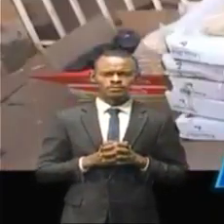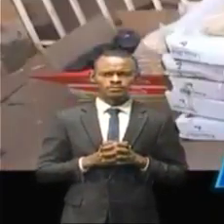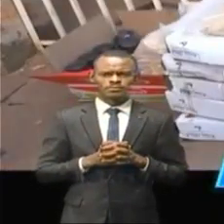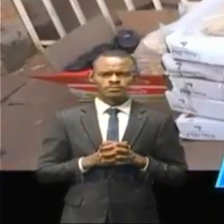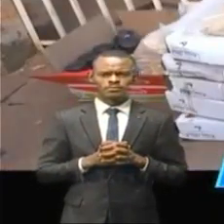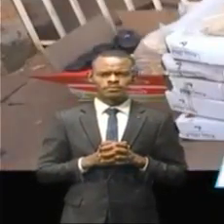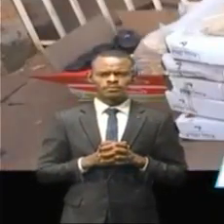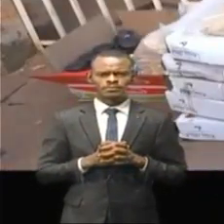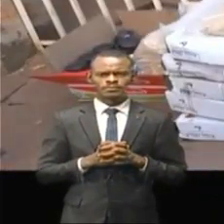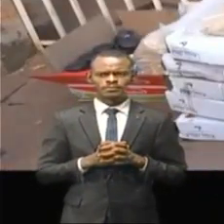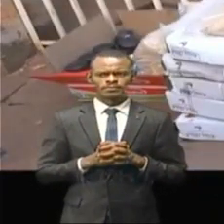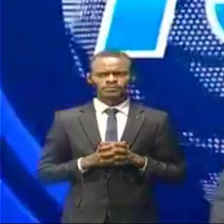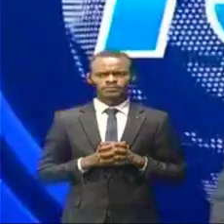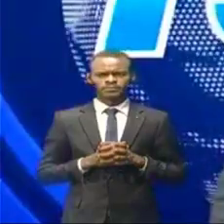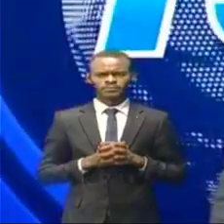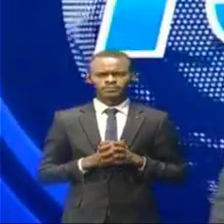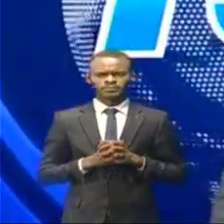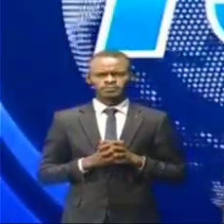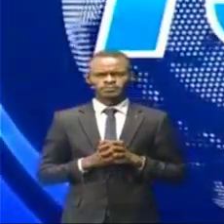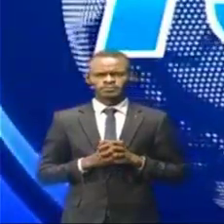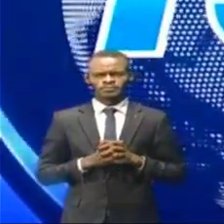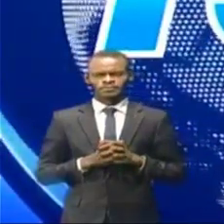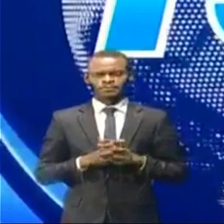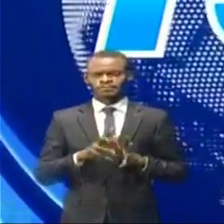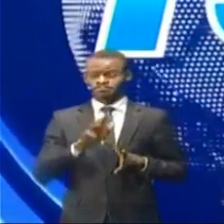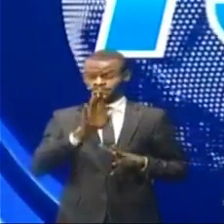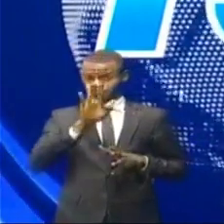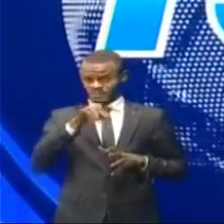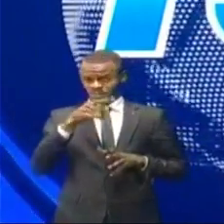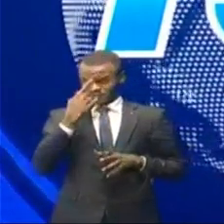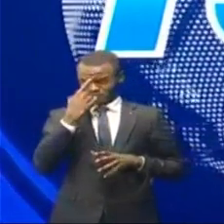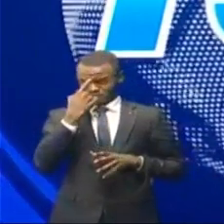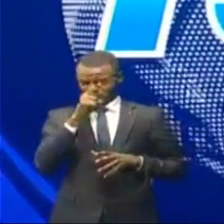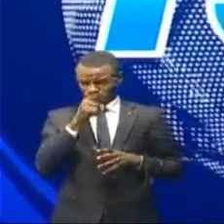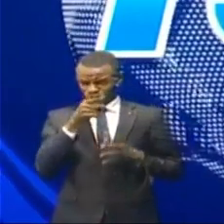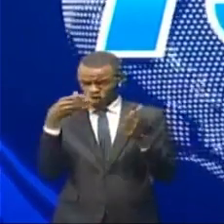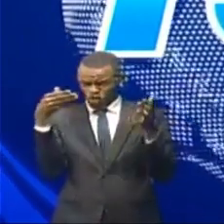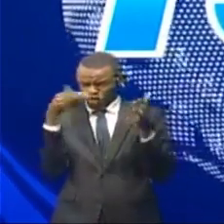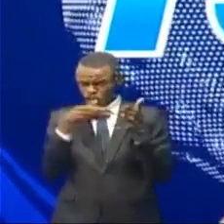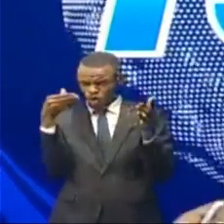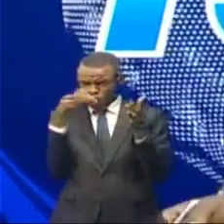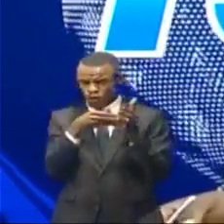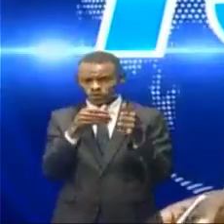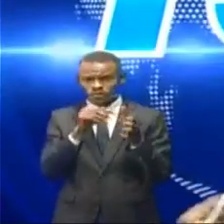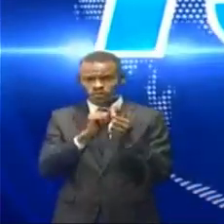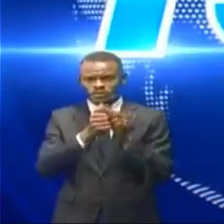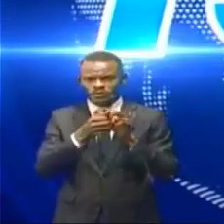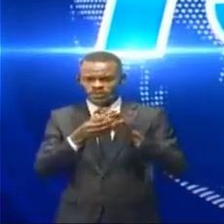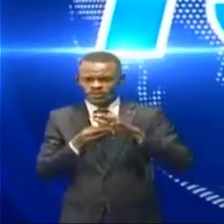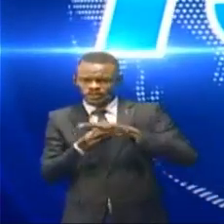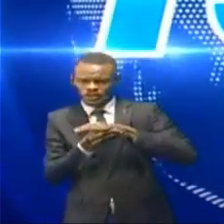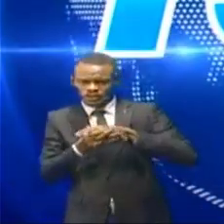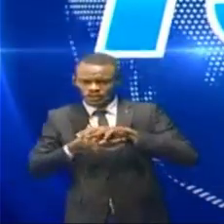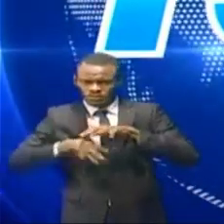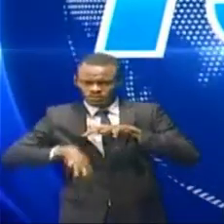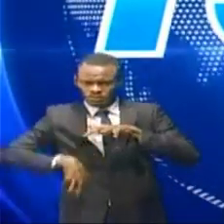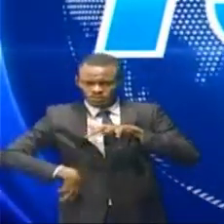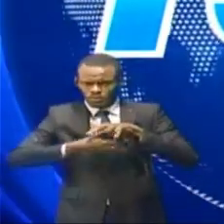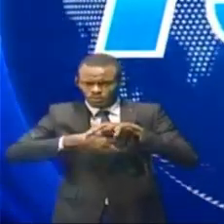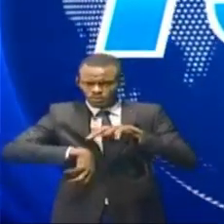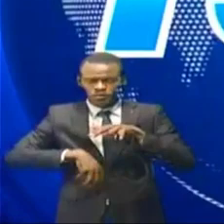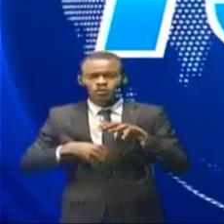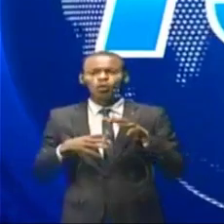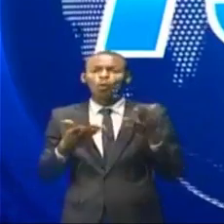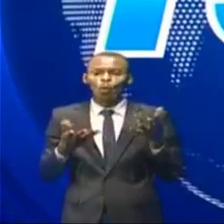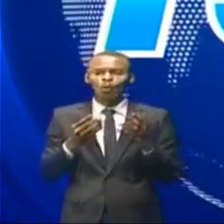« Maman Waro ». Et pour lutter contre le blanchiment de capitaux à la base du financement du terrorisme,